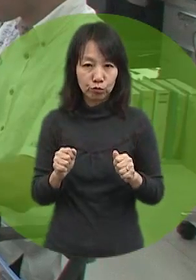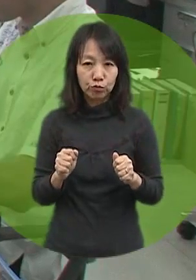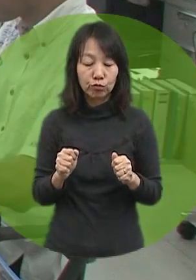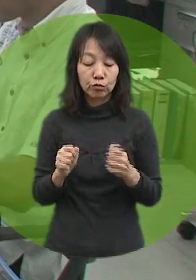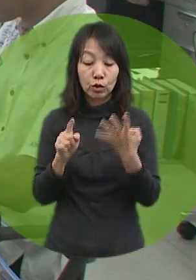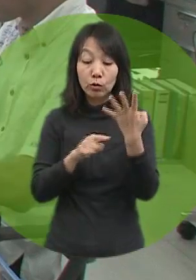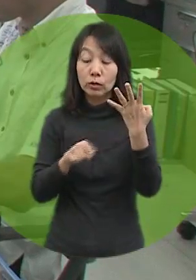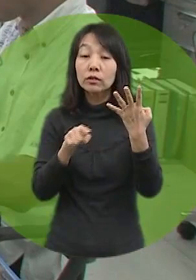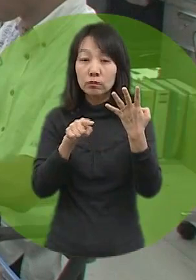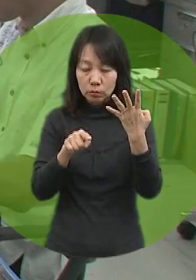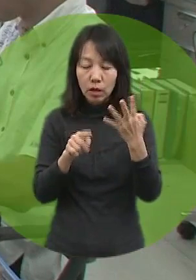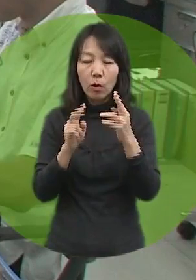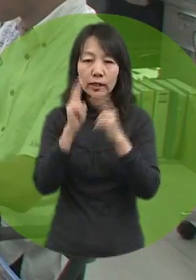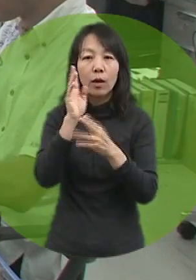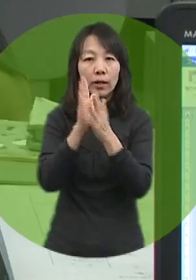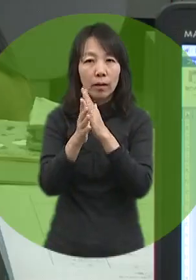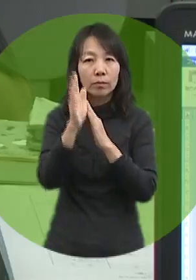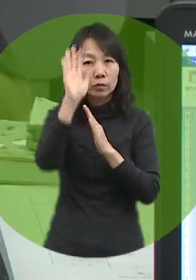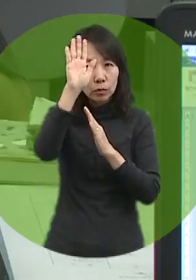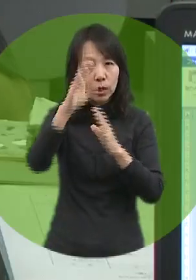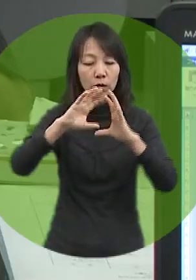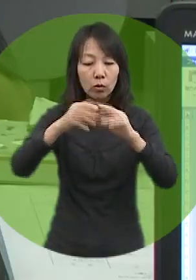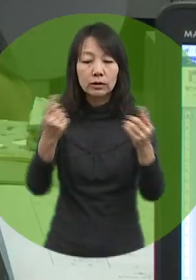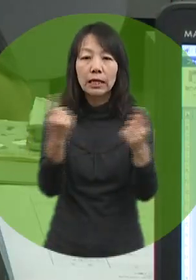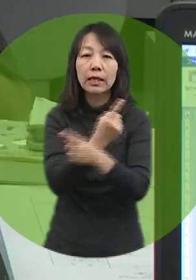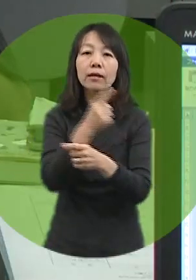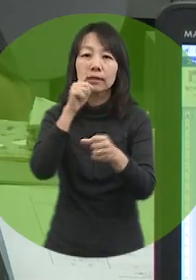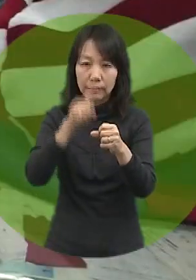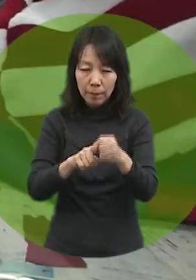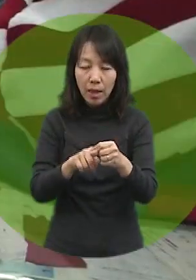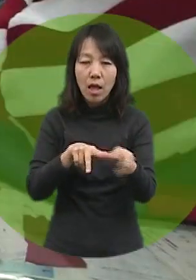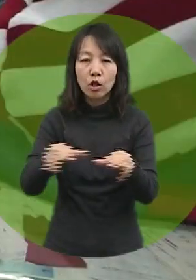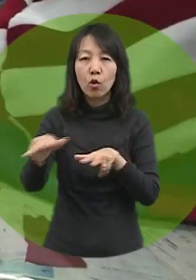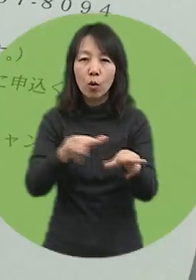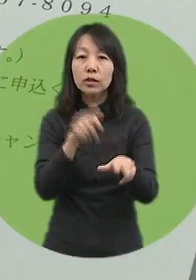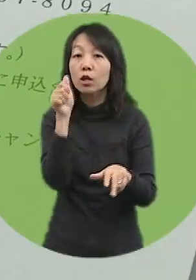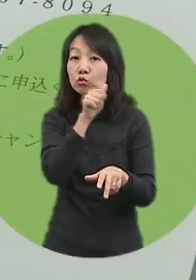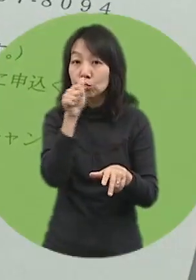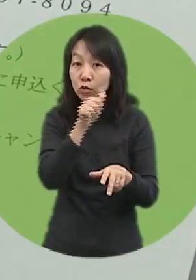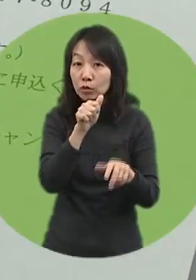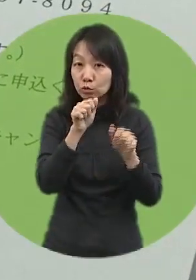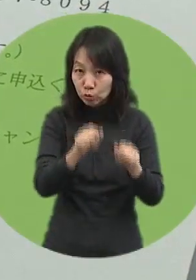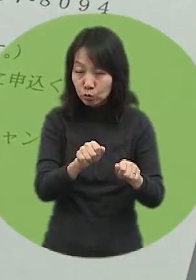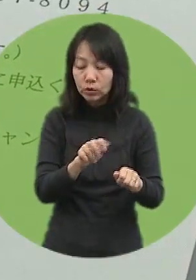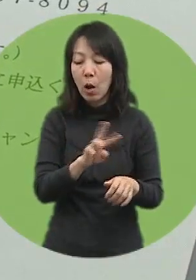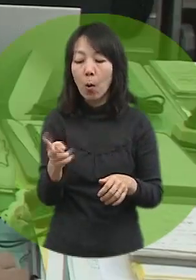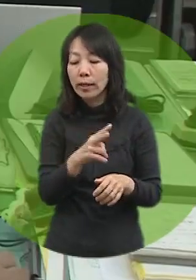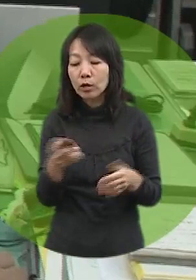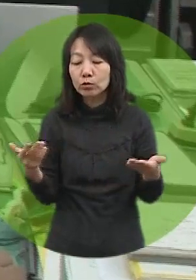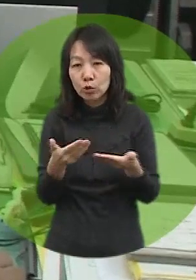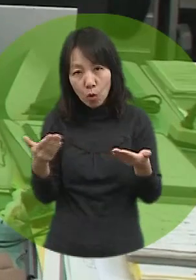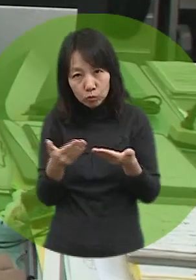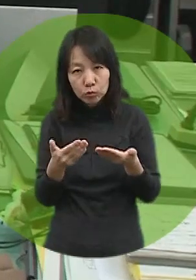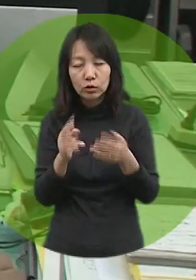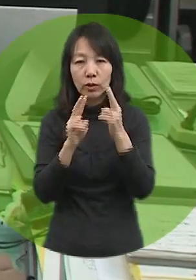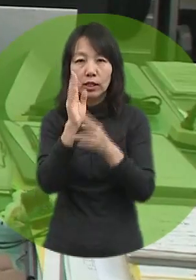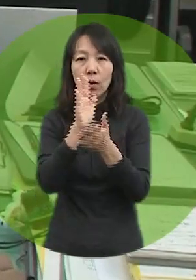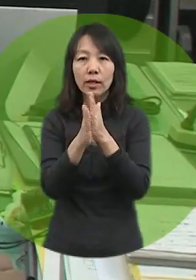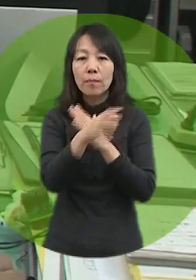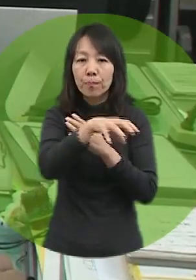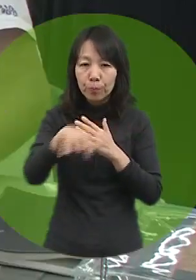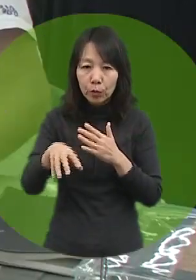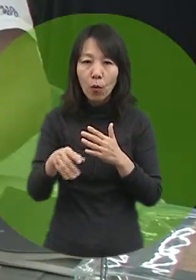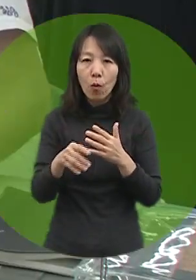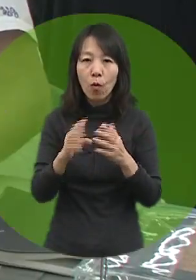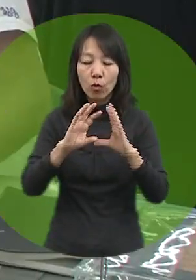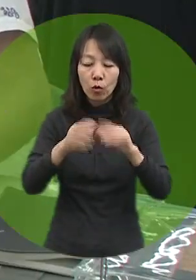沖縄県の国際化に向けて行政の通訳、翻訳業務をはじめ、県内のさまざまな国際交流